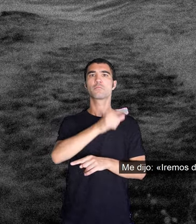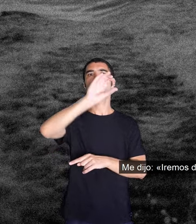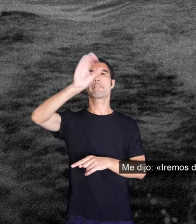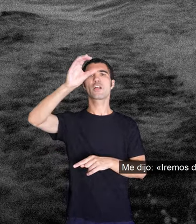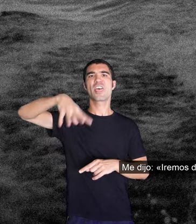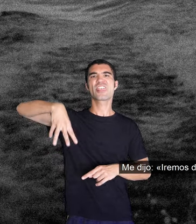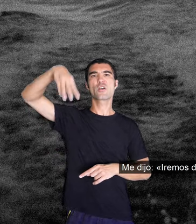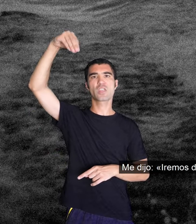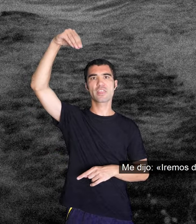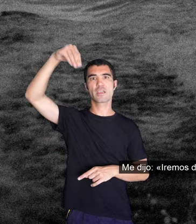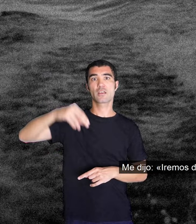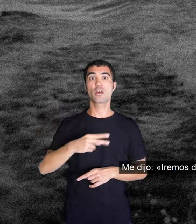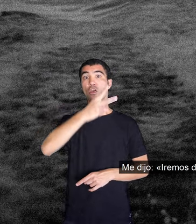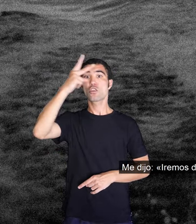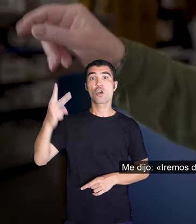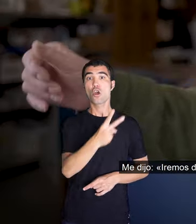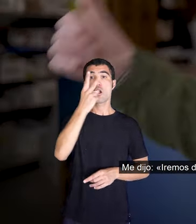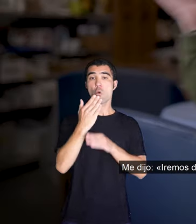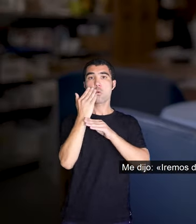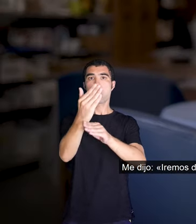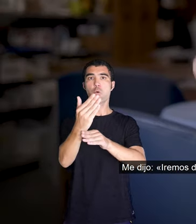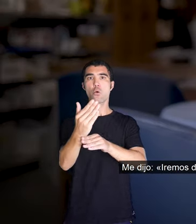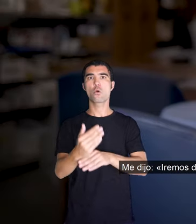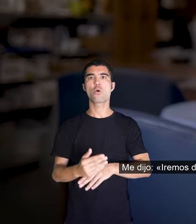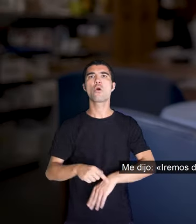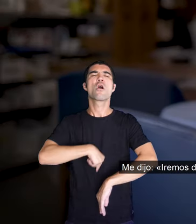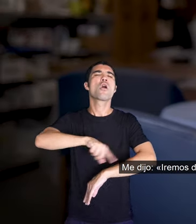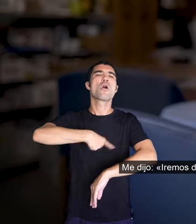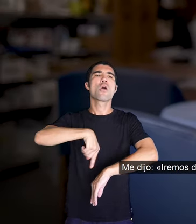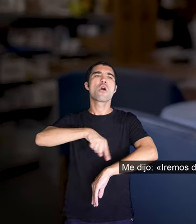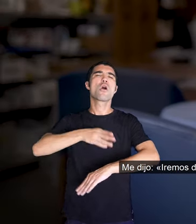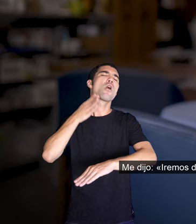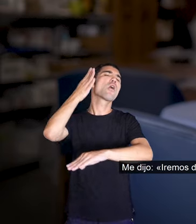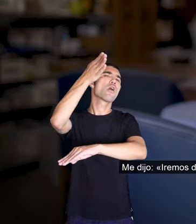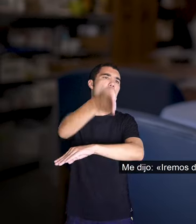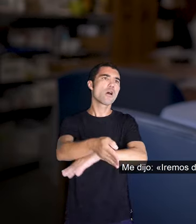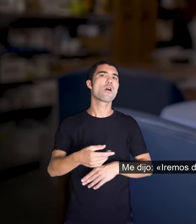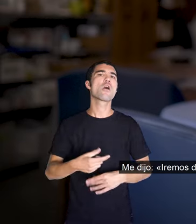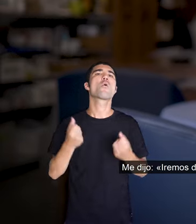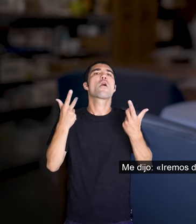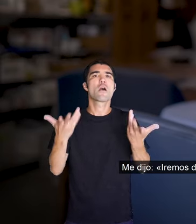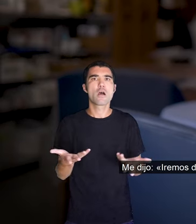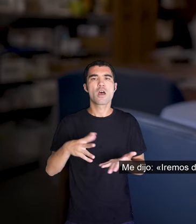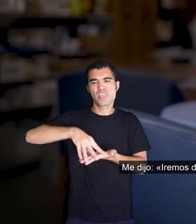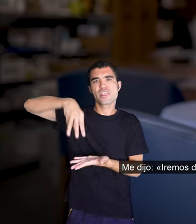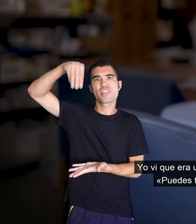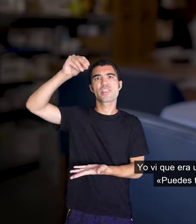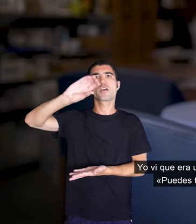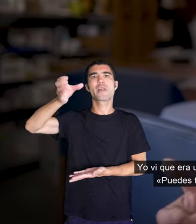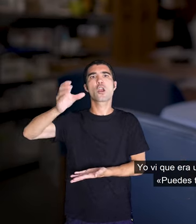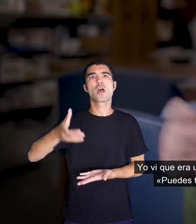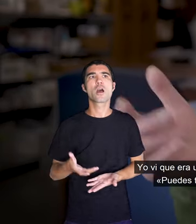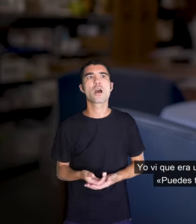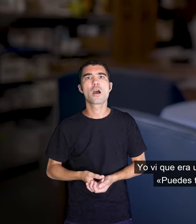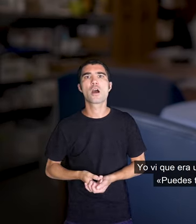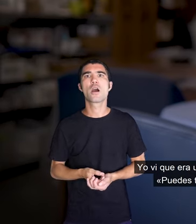i si anant 2 hores així, motor i valor, quant tenen de mestre prou vent per no... a Ciutadella, jo vaig veure